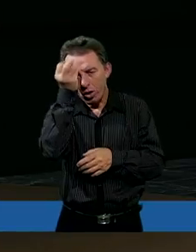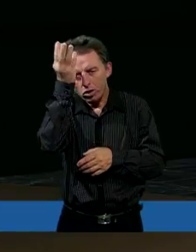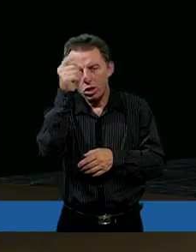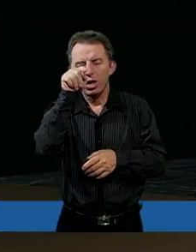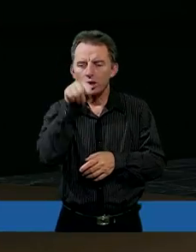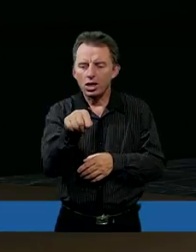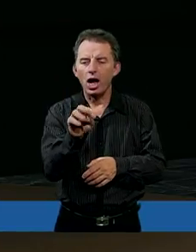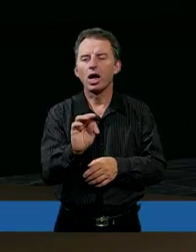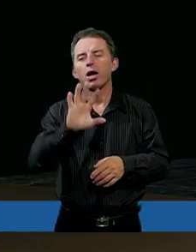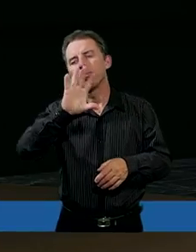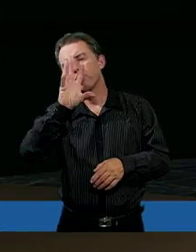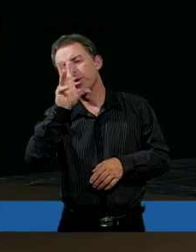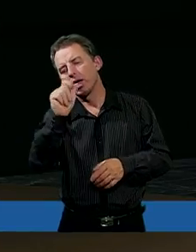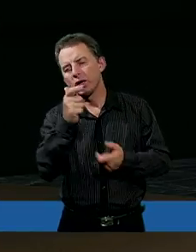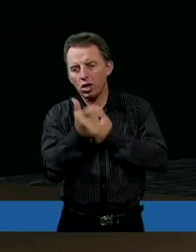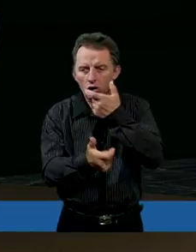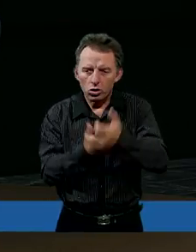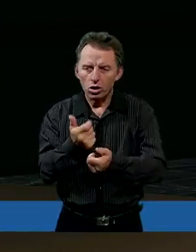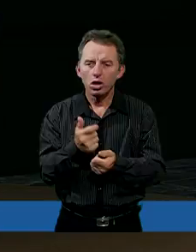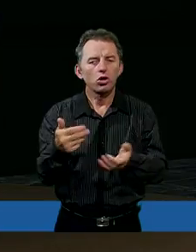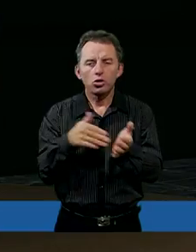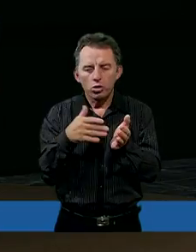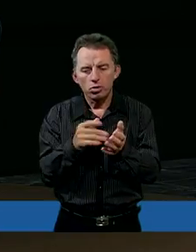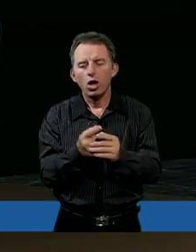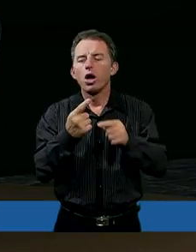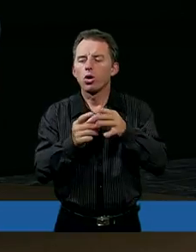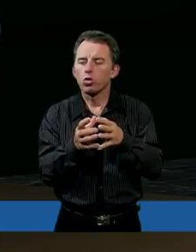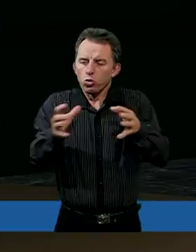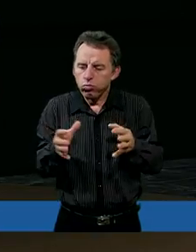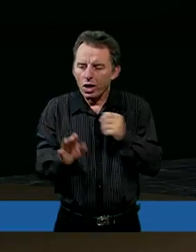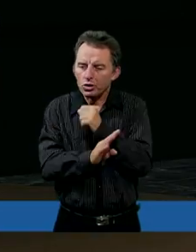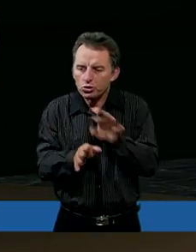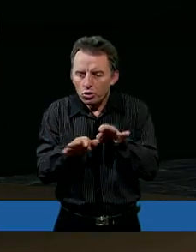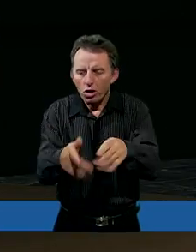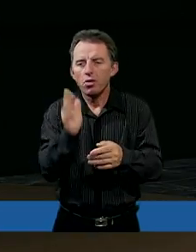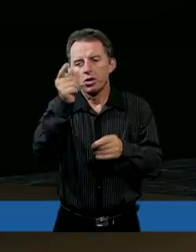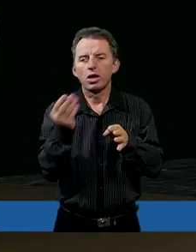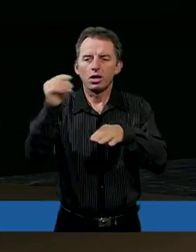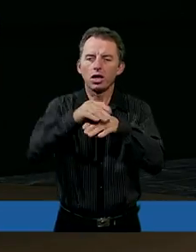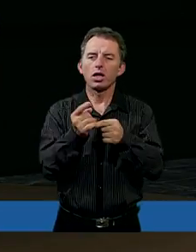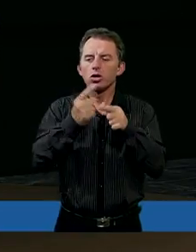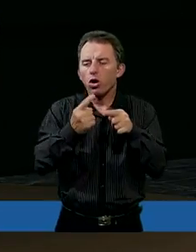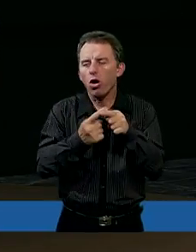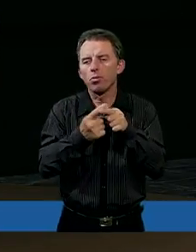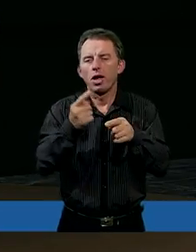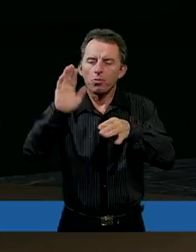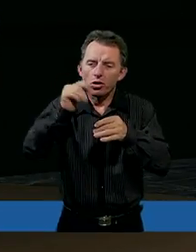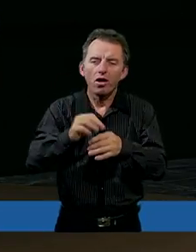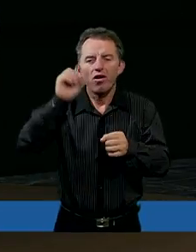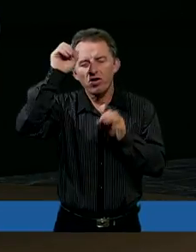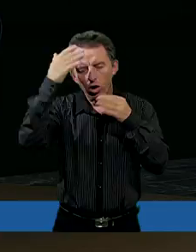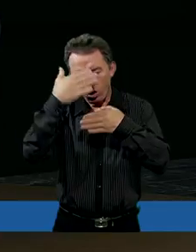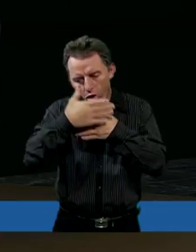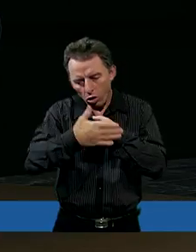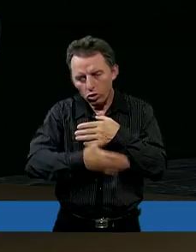to tak pięknie zrobić, że to trzeba najpierw grubsze tam ułożyć, później na te coraz drobniejsze, a w